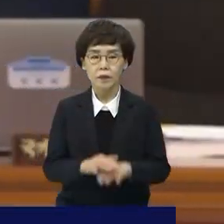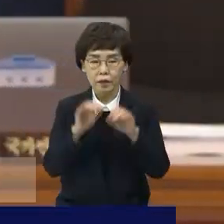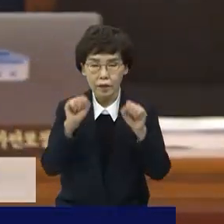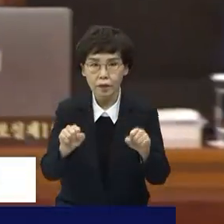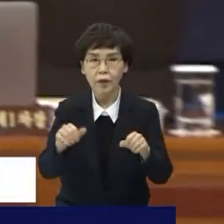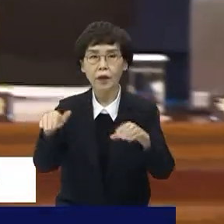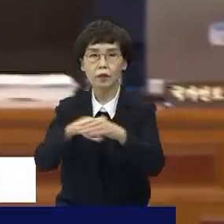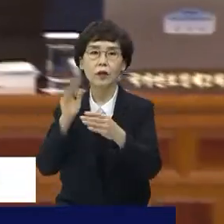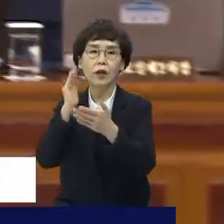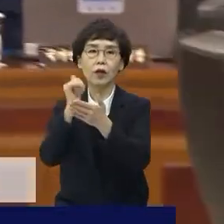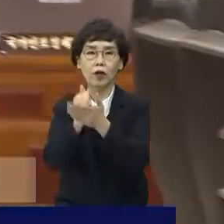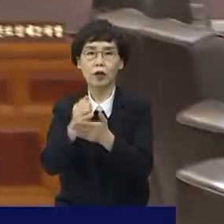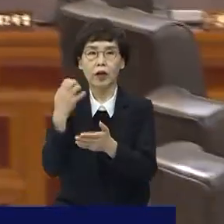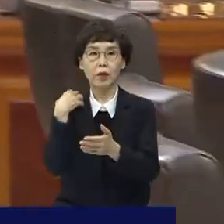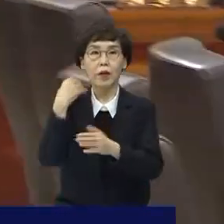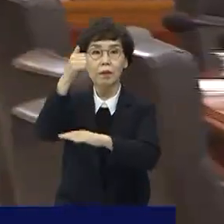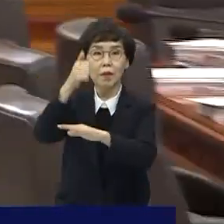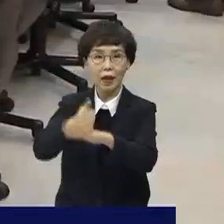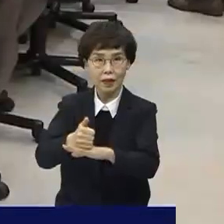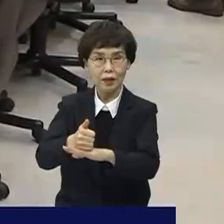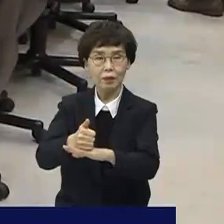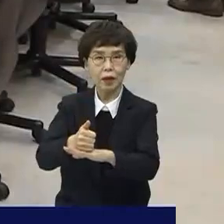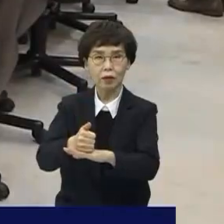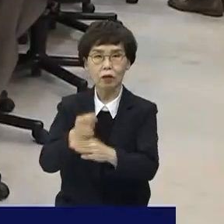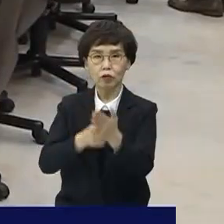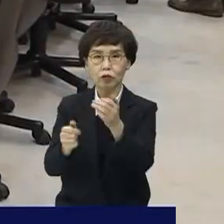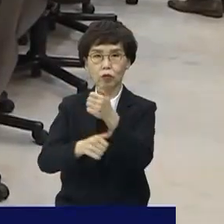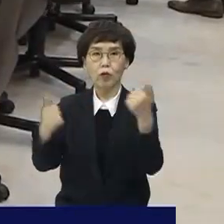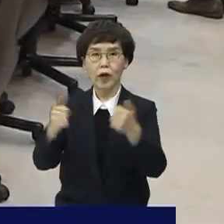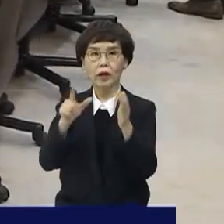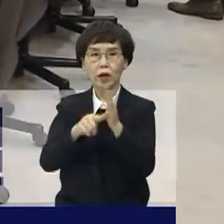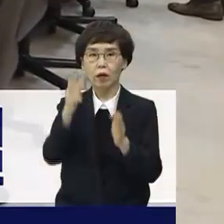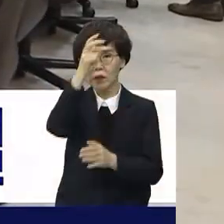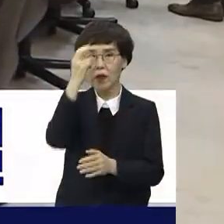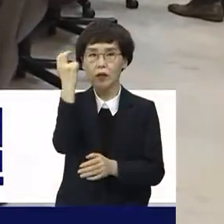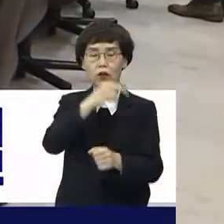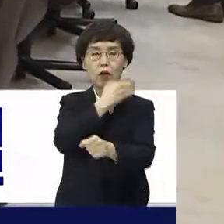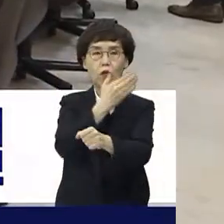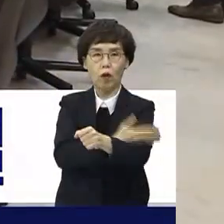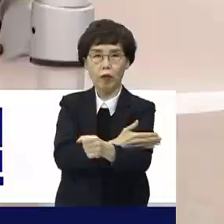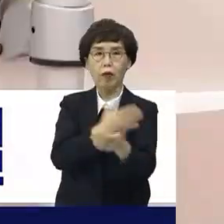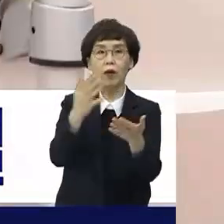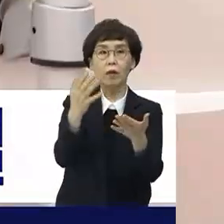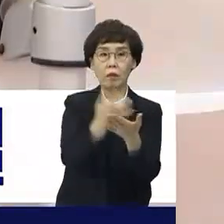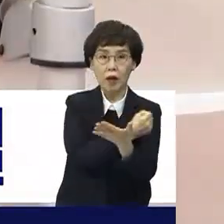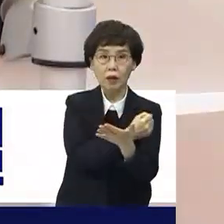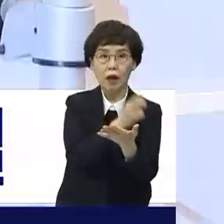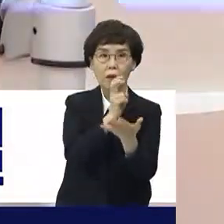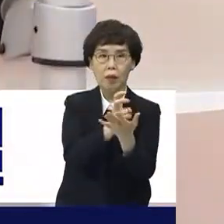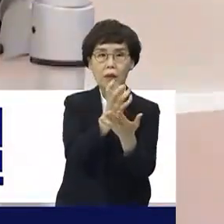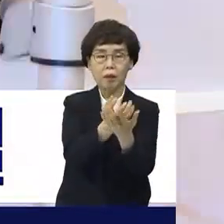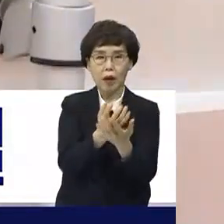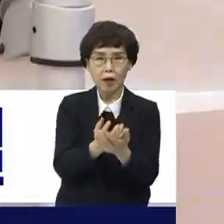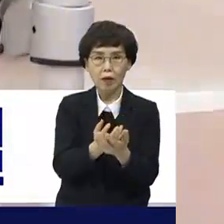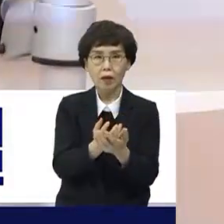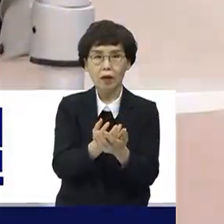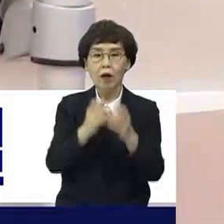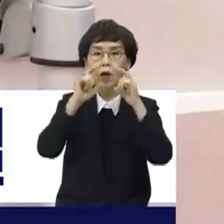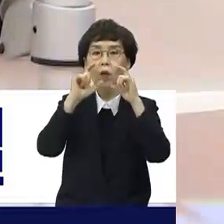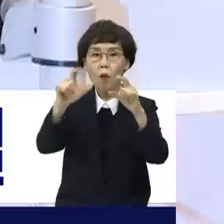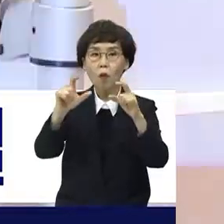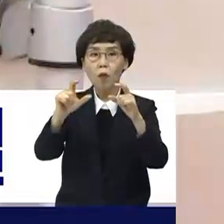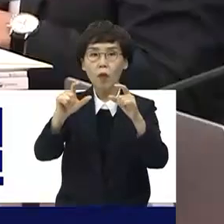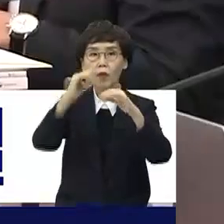문재인 대통령이 임기 중 마지막으로 주재한 국무회의에서 검찰 수사권 분리, 즉 검수완박 법안 공포안을